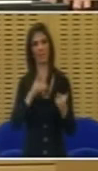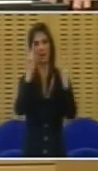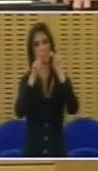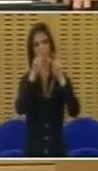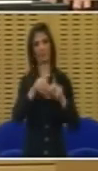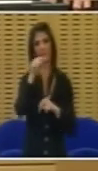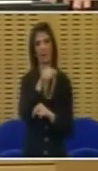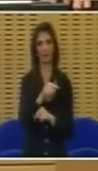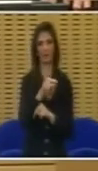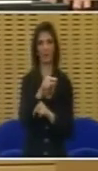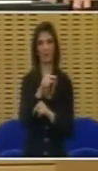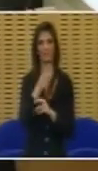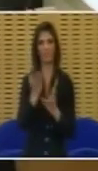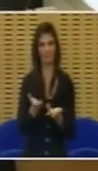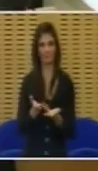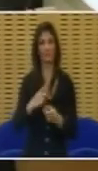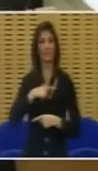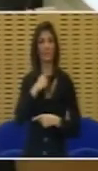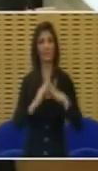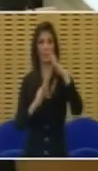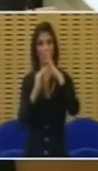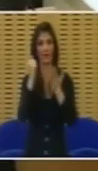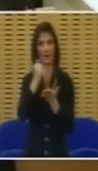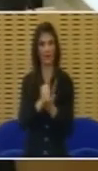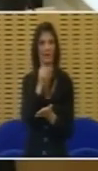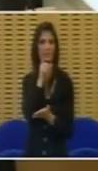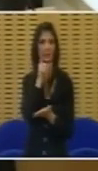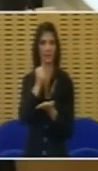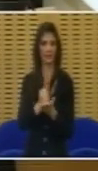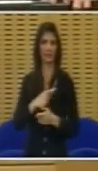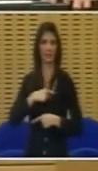και στη ΜΙΚ. Κύριε Πρόεδρε, κυρίες και κύριοι συνάδελφοι,